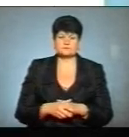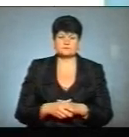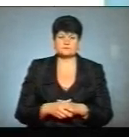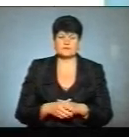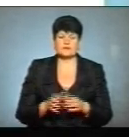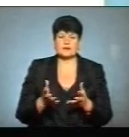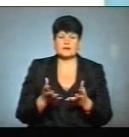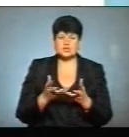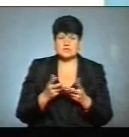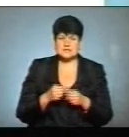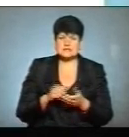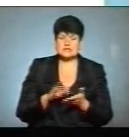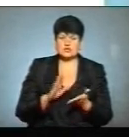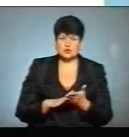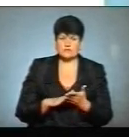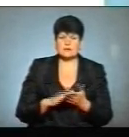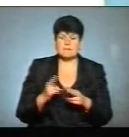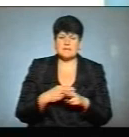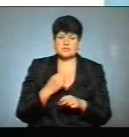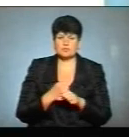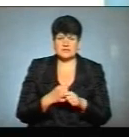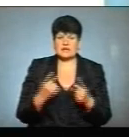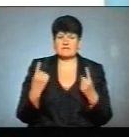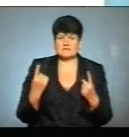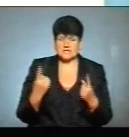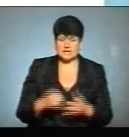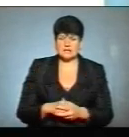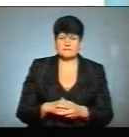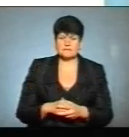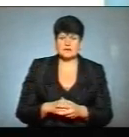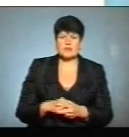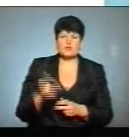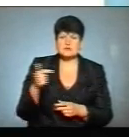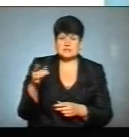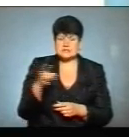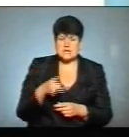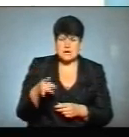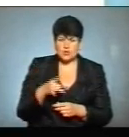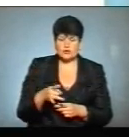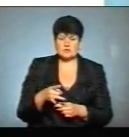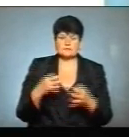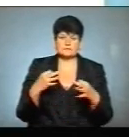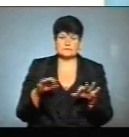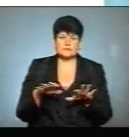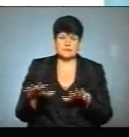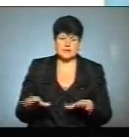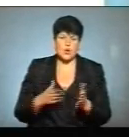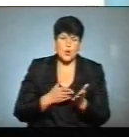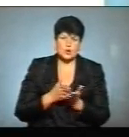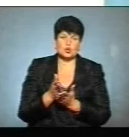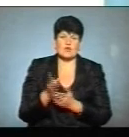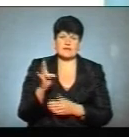чисельність зареєстрованих безробітних велика, а в Підгаєцькому, звичайно, ні, а от особливо Гусятинський район, а вакансії в основному орієнтовані